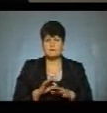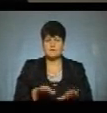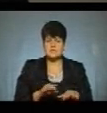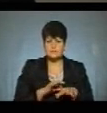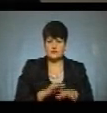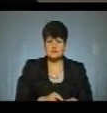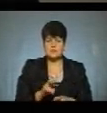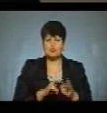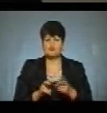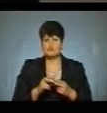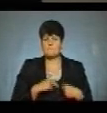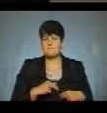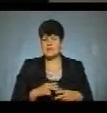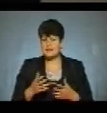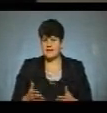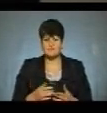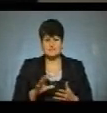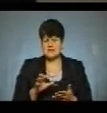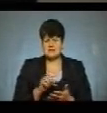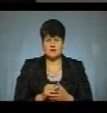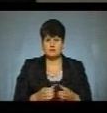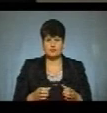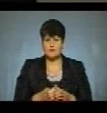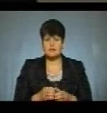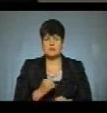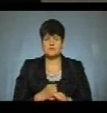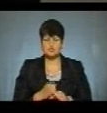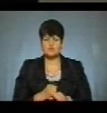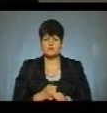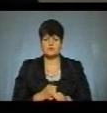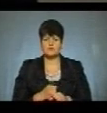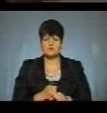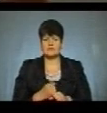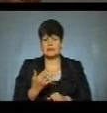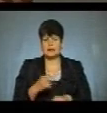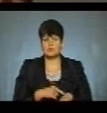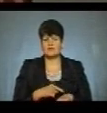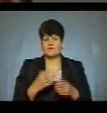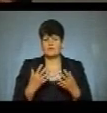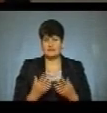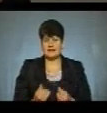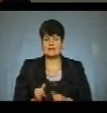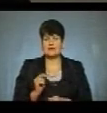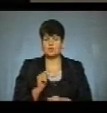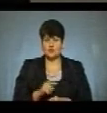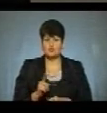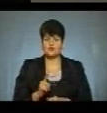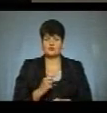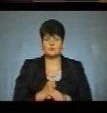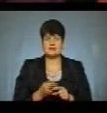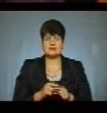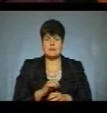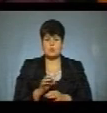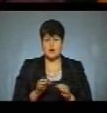відповідальний за пошук партнерів. Всі ці займаються в команді і працюють з цього там буквально кілька годин на день для того, щоб зробити цей